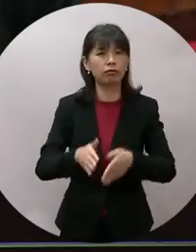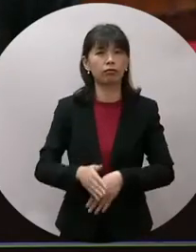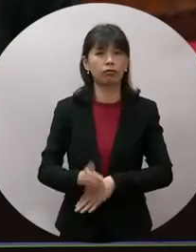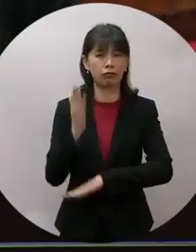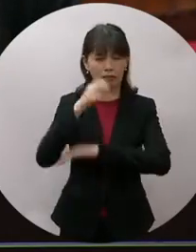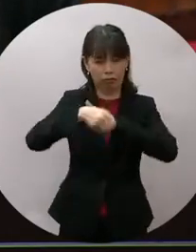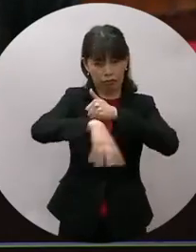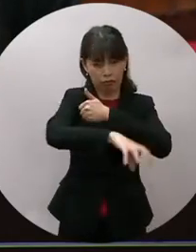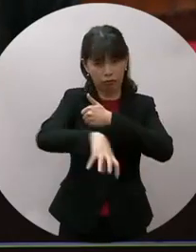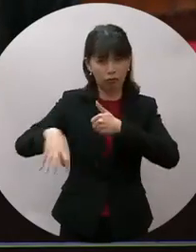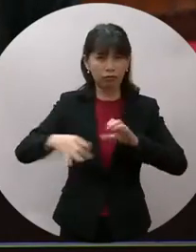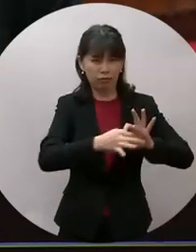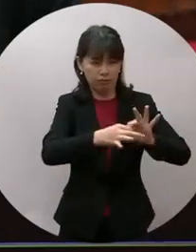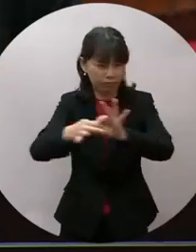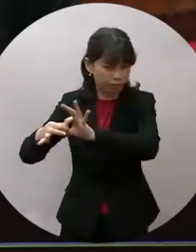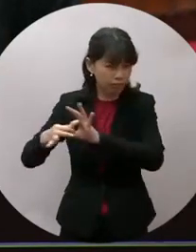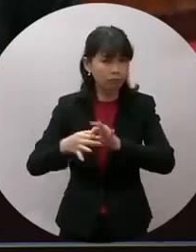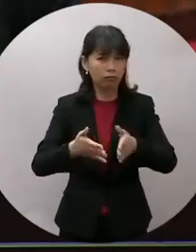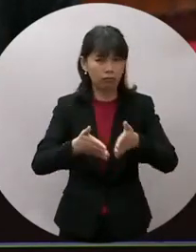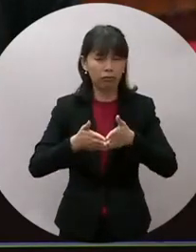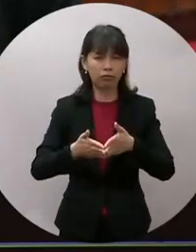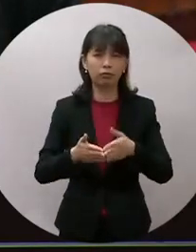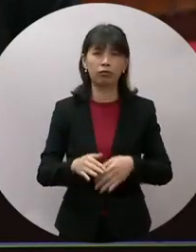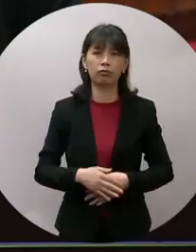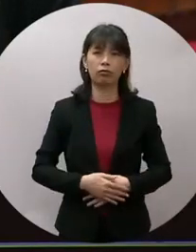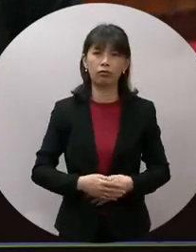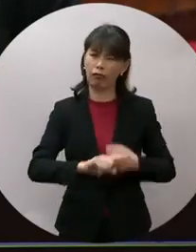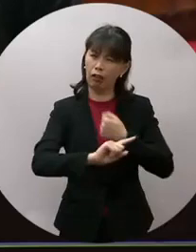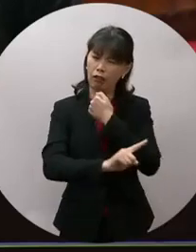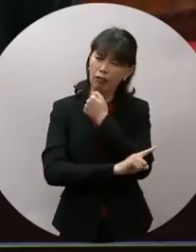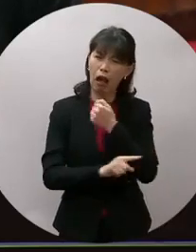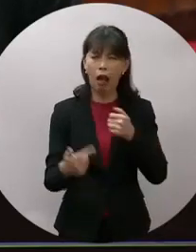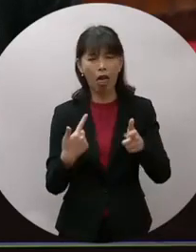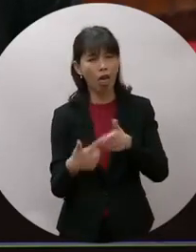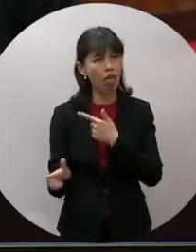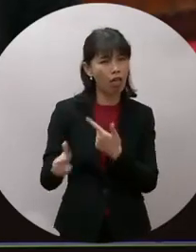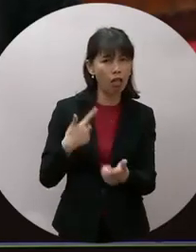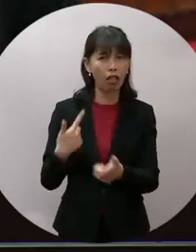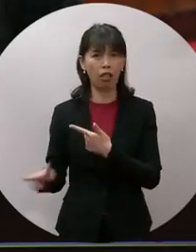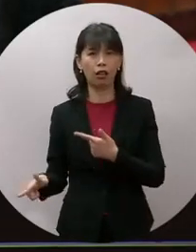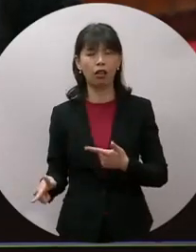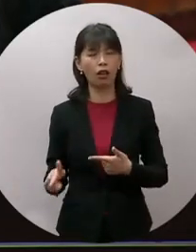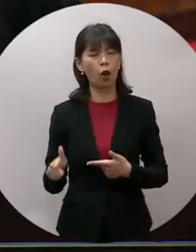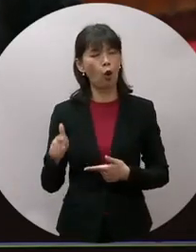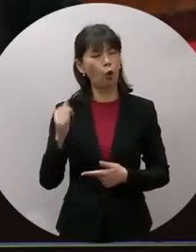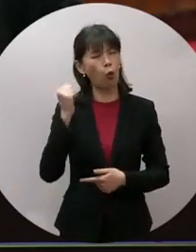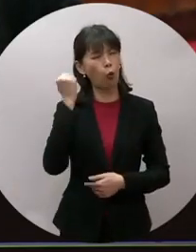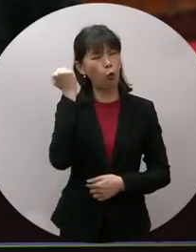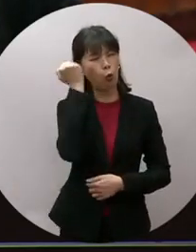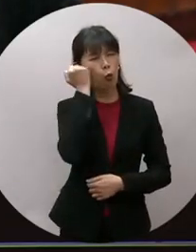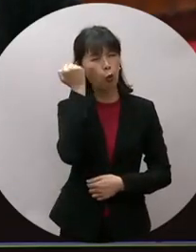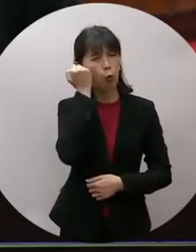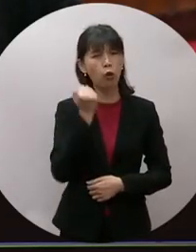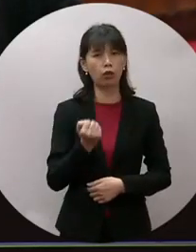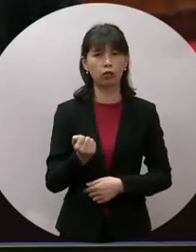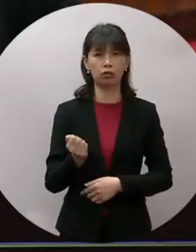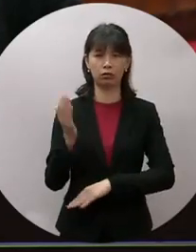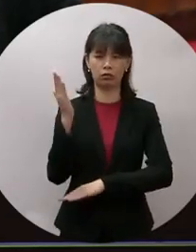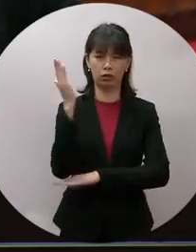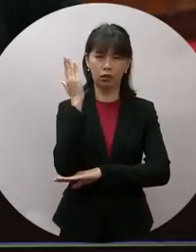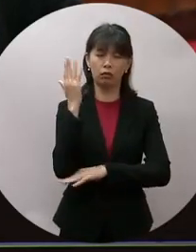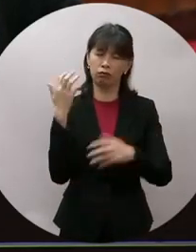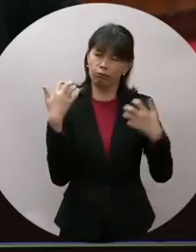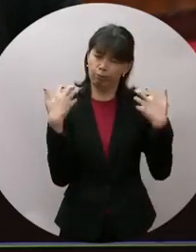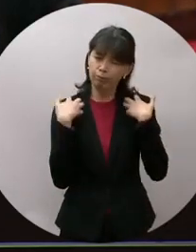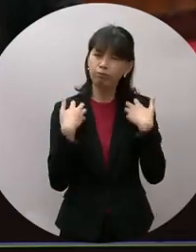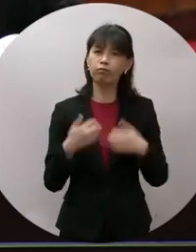协调是非常辛苦的，法令的一个不能够调整配合是非常辛苦的，有政府会做事。